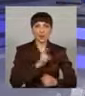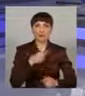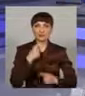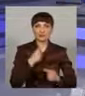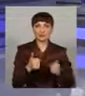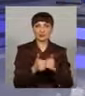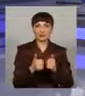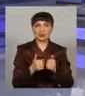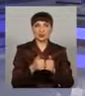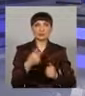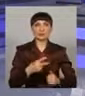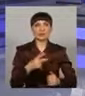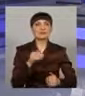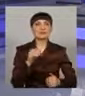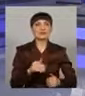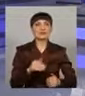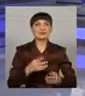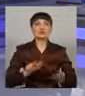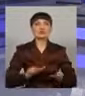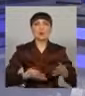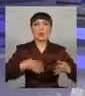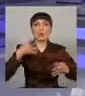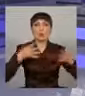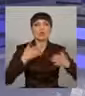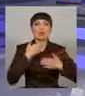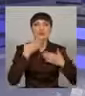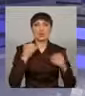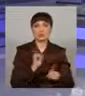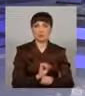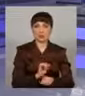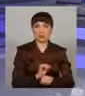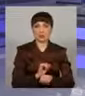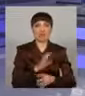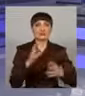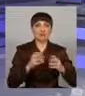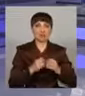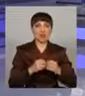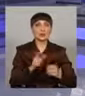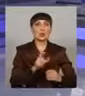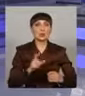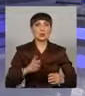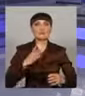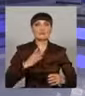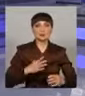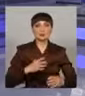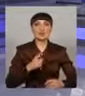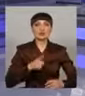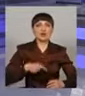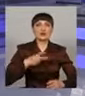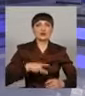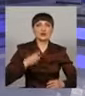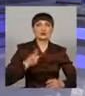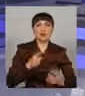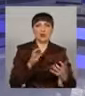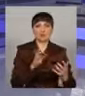близ 20-тысячного жилого комплекса нет еще и остановки. В результате сельчане вынуждены часами ждать